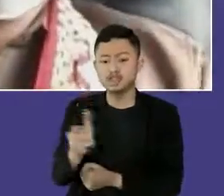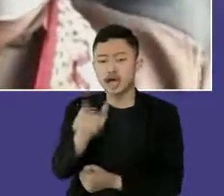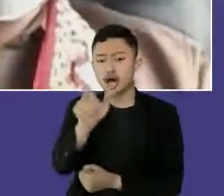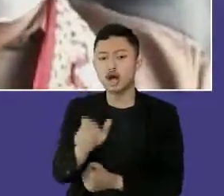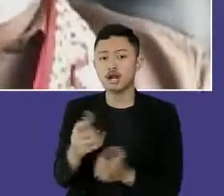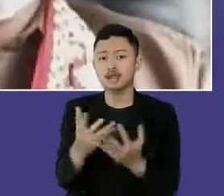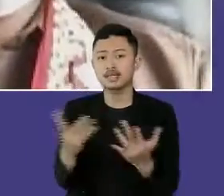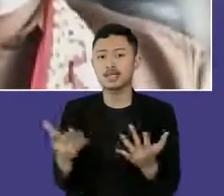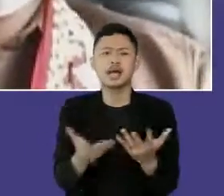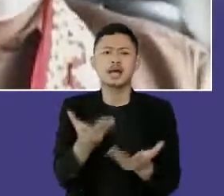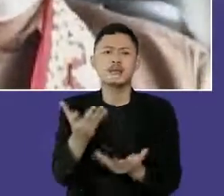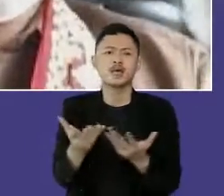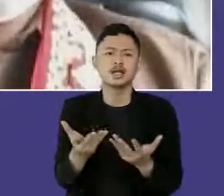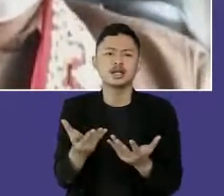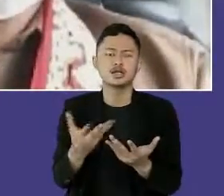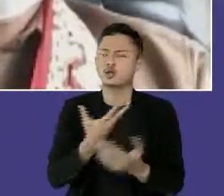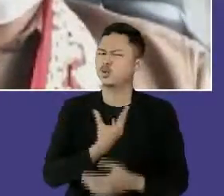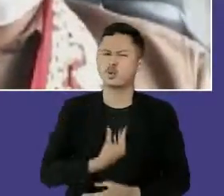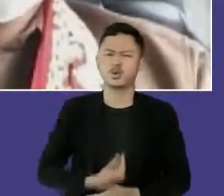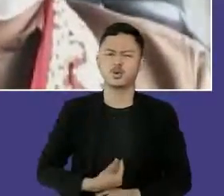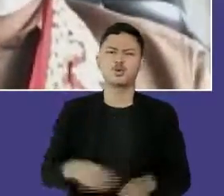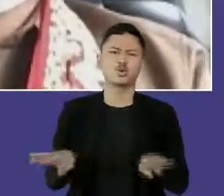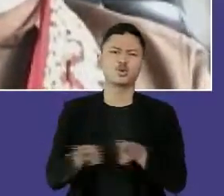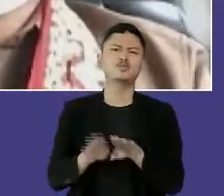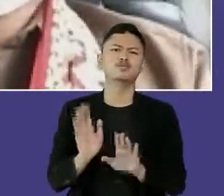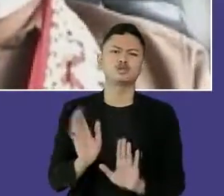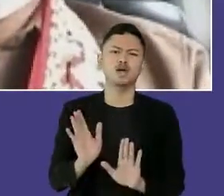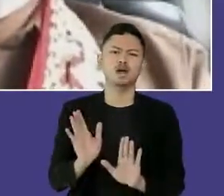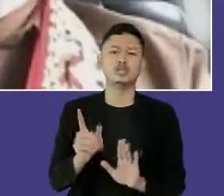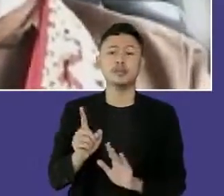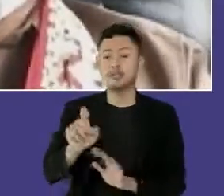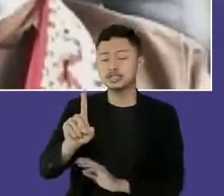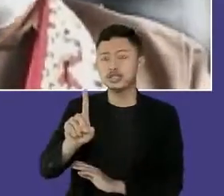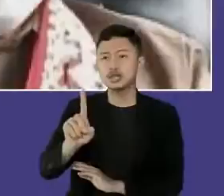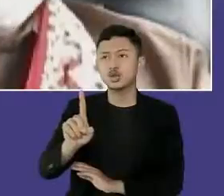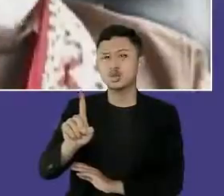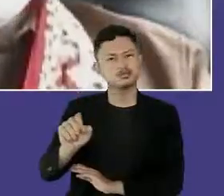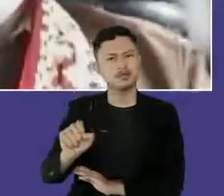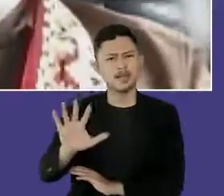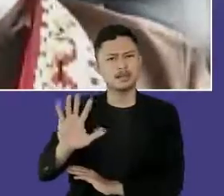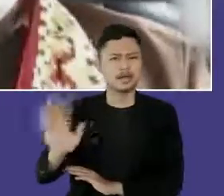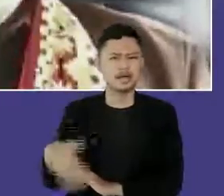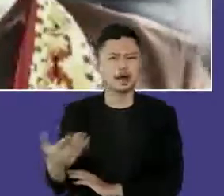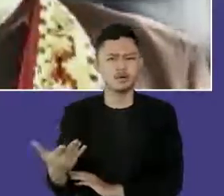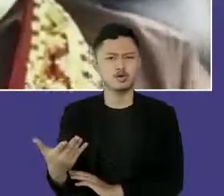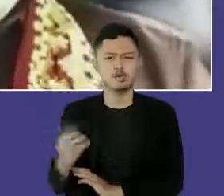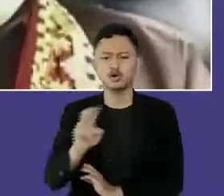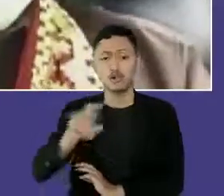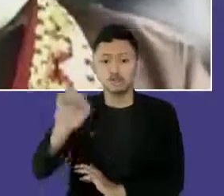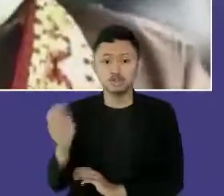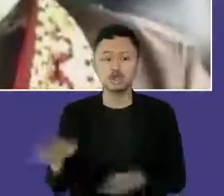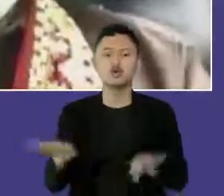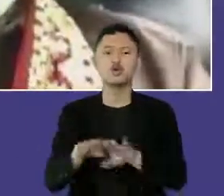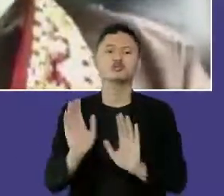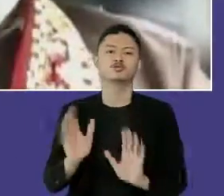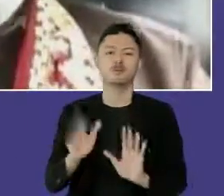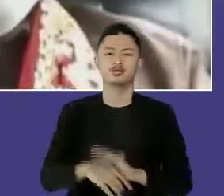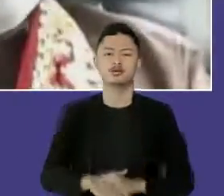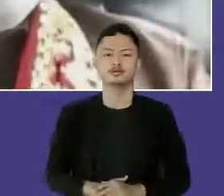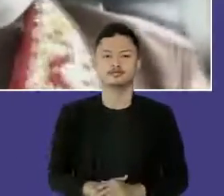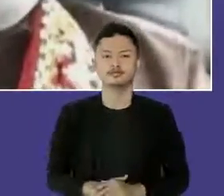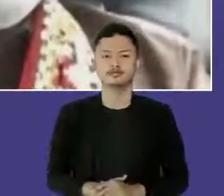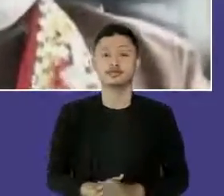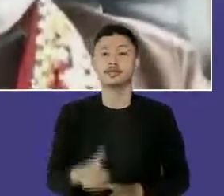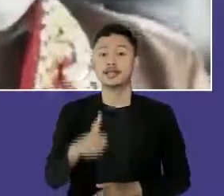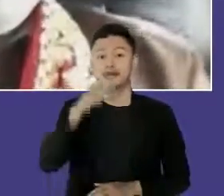yang betul-betul mengalami keprihatinan di 1,5 tahun terakhir ini, Pak Troy. Baik, Pak Menteri, saya akan kembali